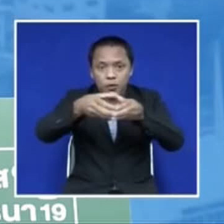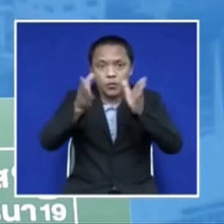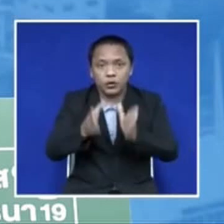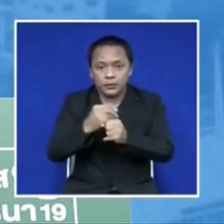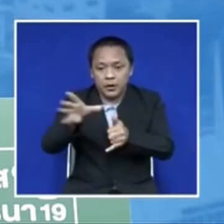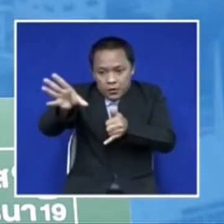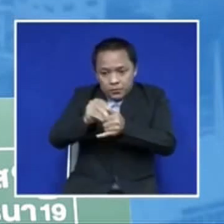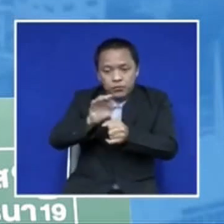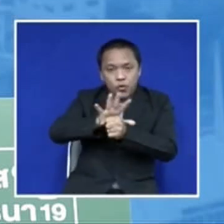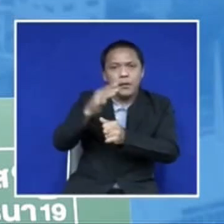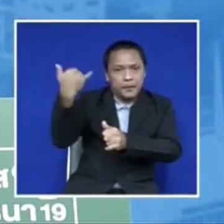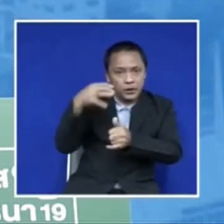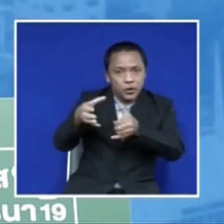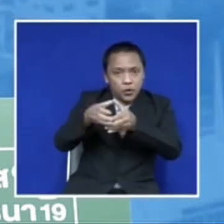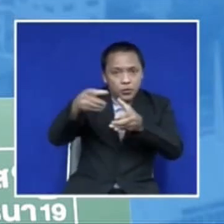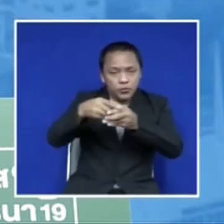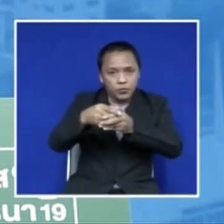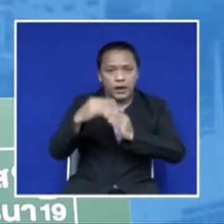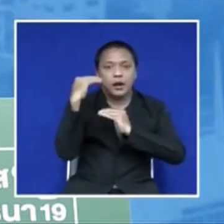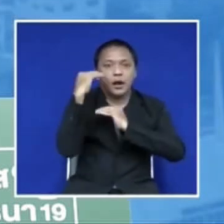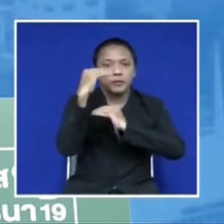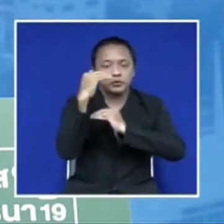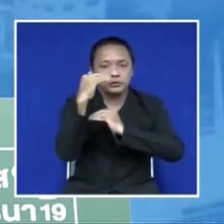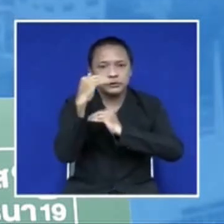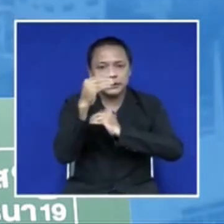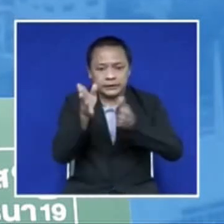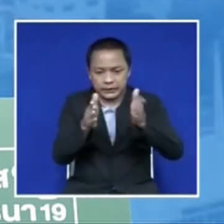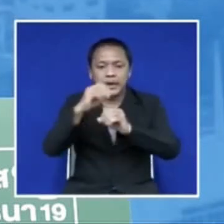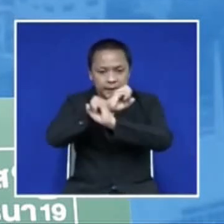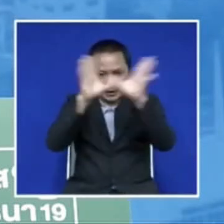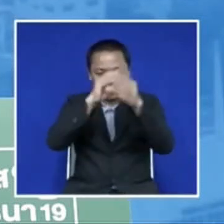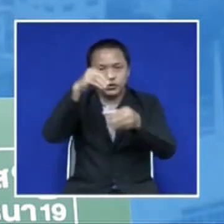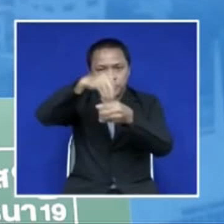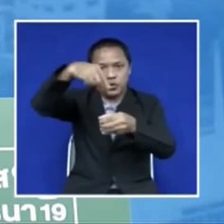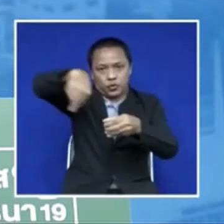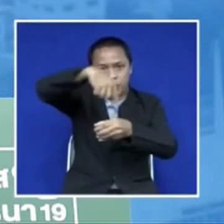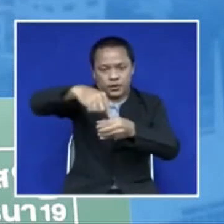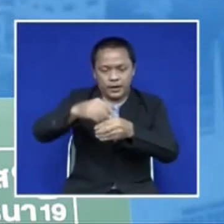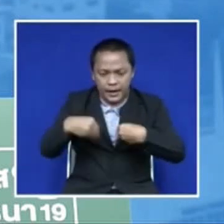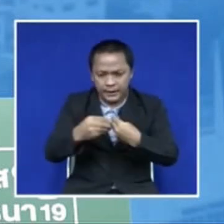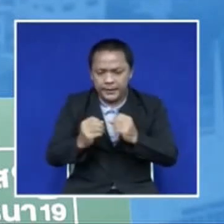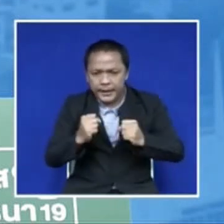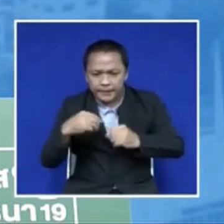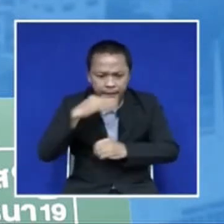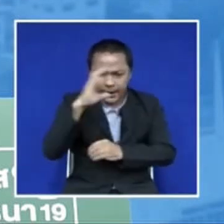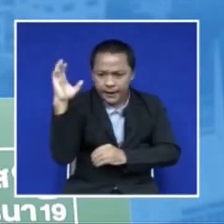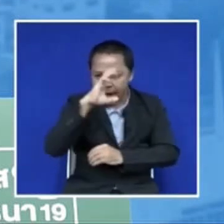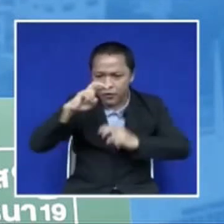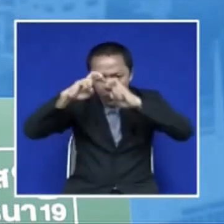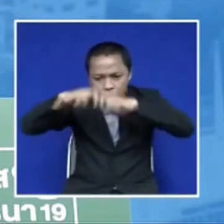ซึ่งไม่ REขอรับบริจาคนะเพราะใครมีอะไรก็ช่วยกันผมเห็นขนส่งไปรษณีย์ไทยเคอรี่จัดส่งฟรีแล้วนะตอนนี้